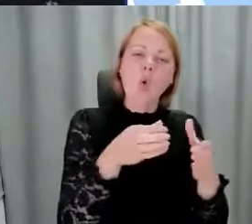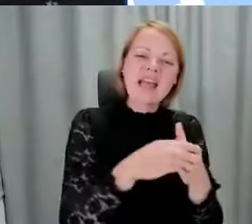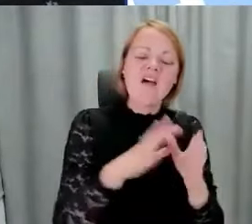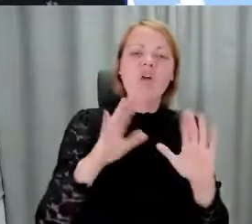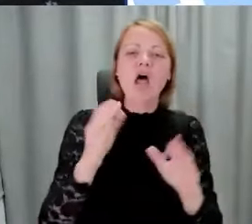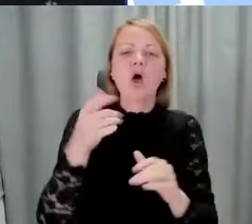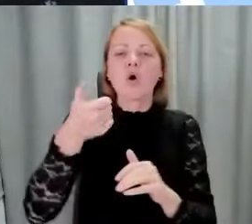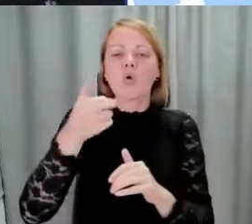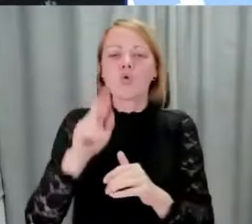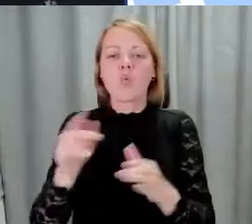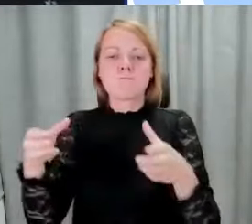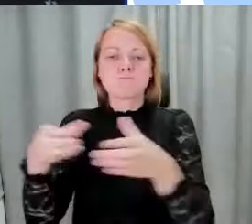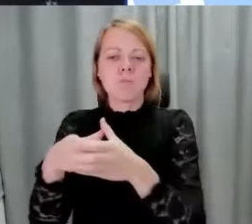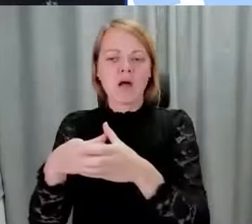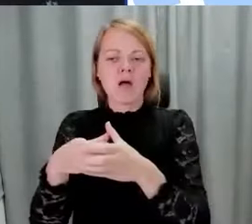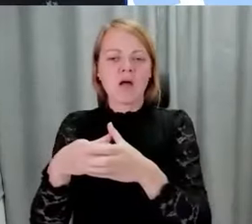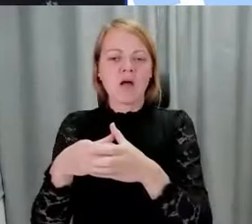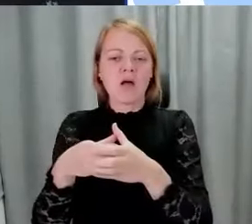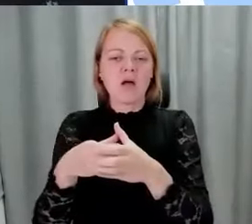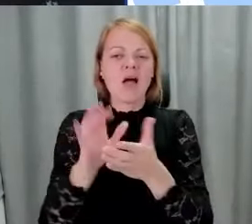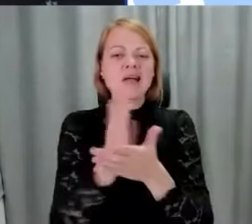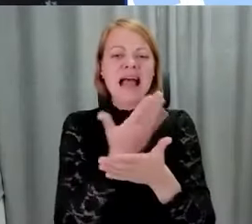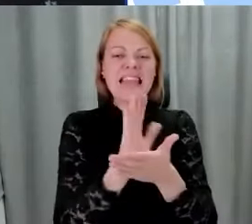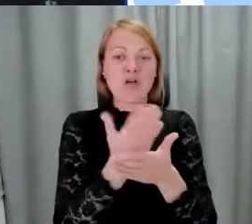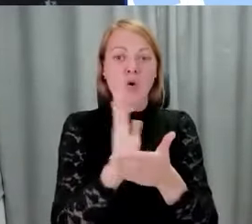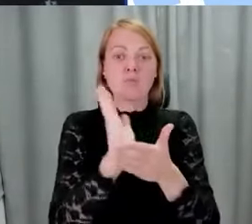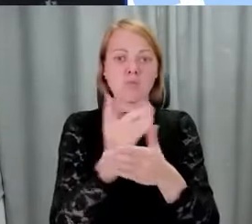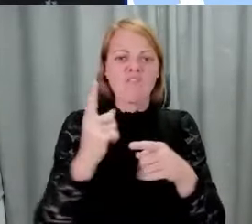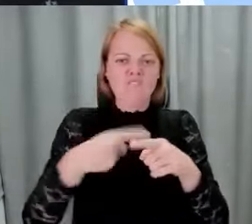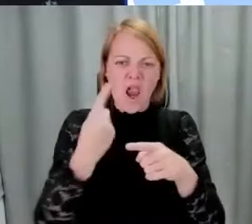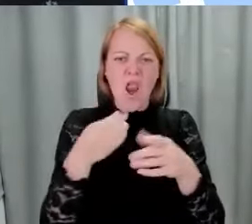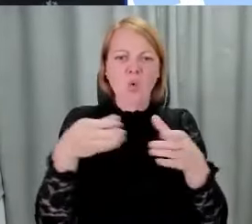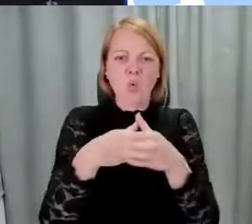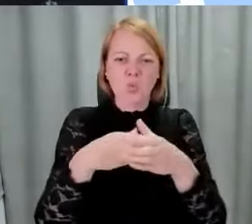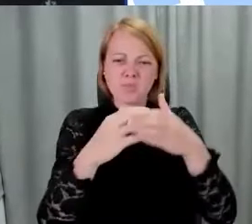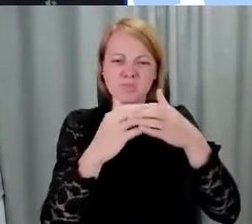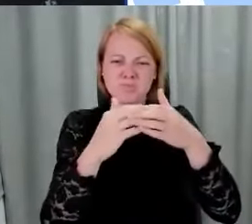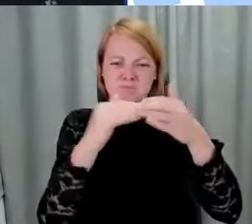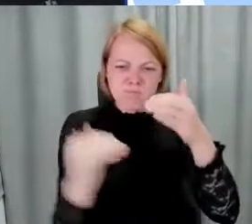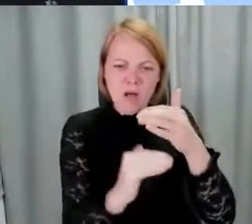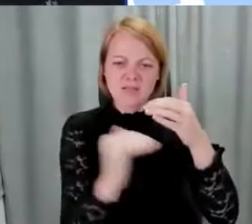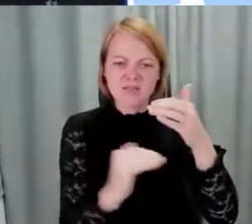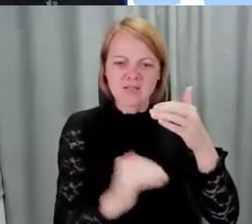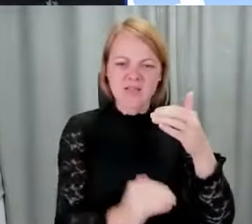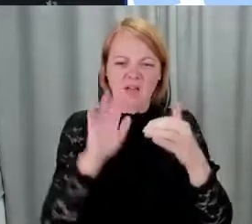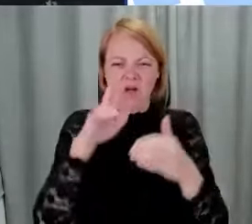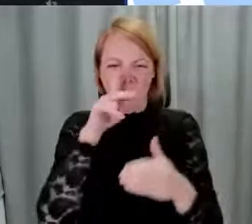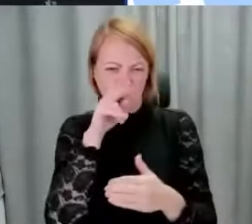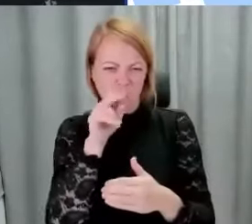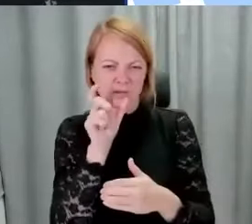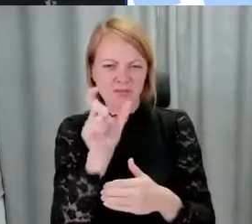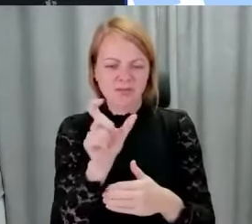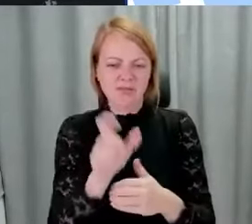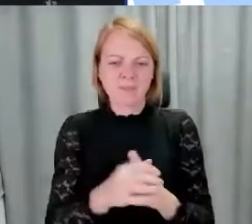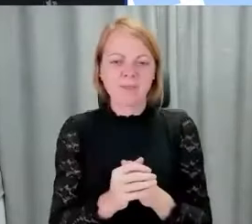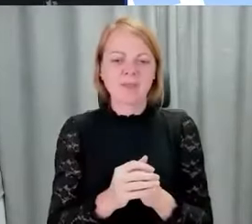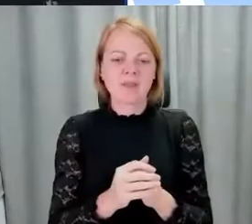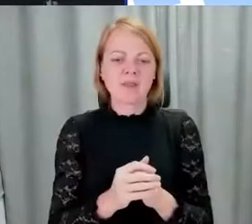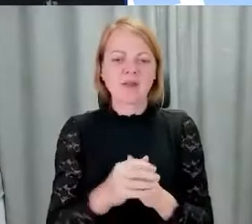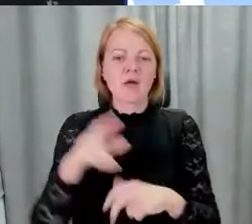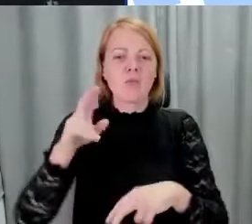Tātad tās kategorijas vēl būs sadalītas grupās, vai tā ir drukas kļūda? Nē, pagaidiet. Jūs domājat, es varu teikt, būves grupa. Grupa, tas